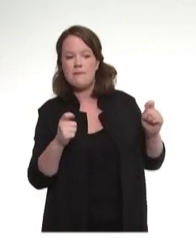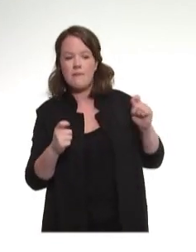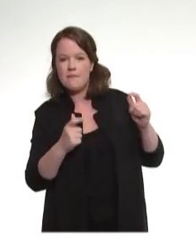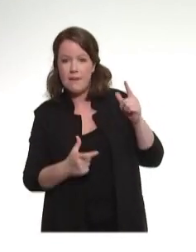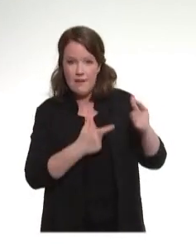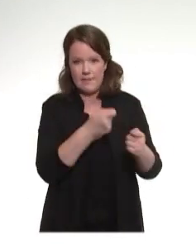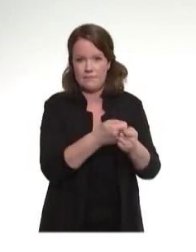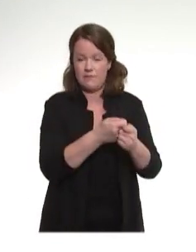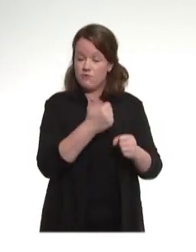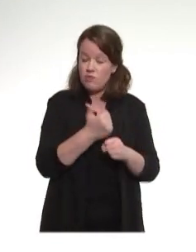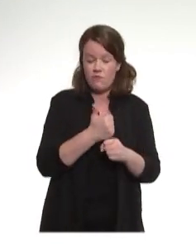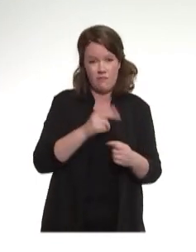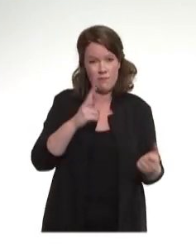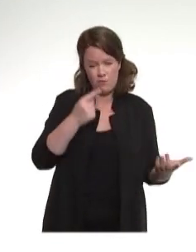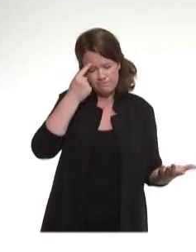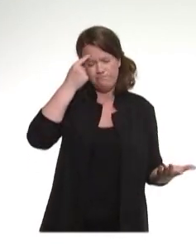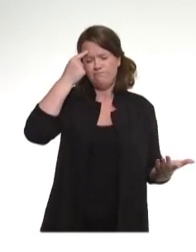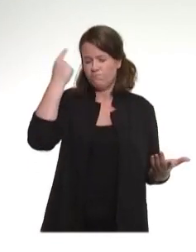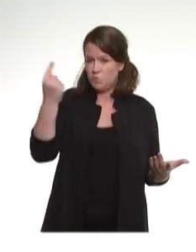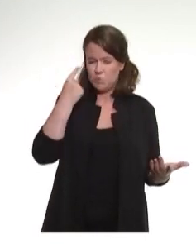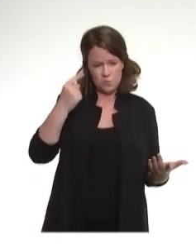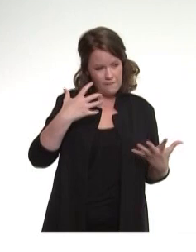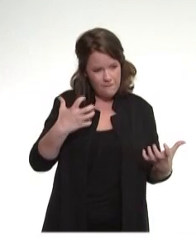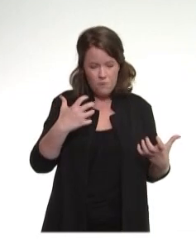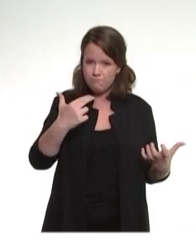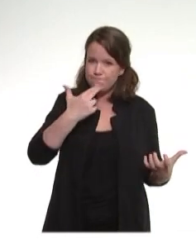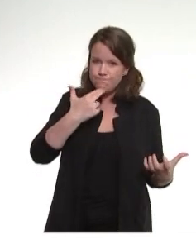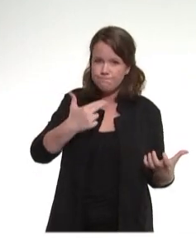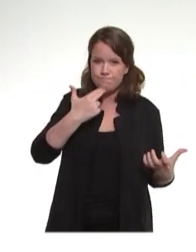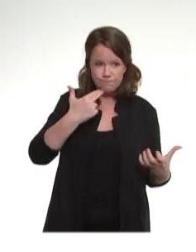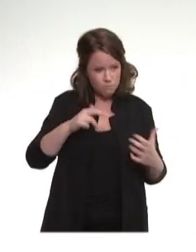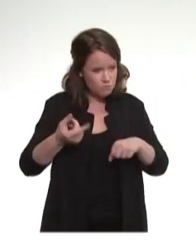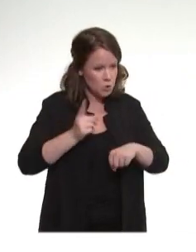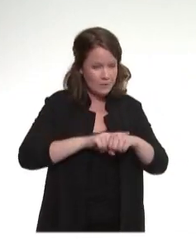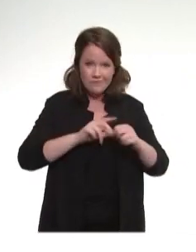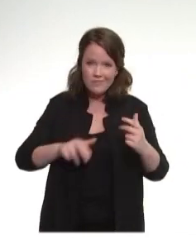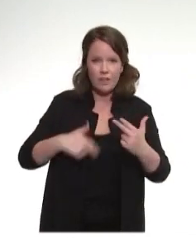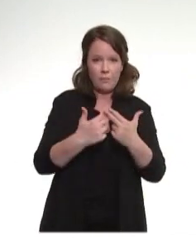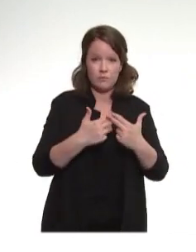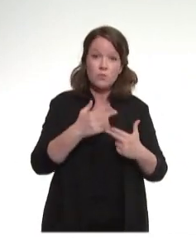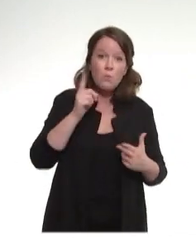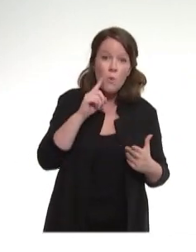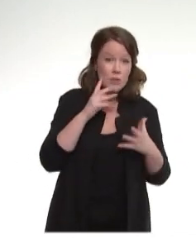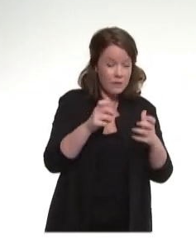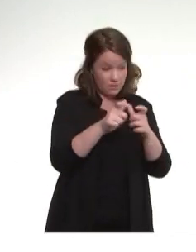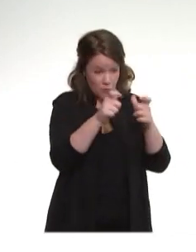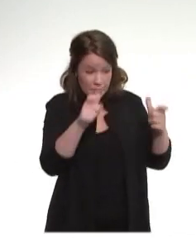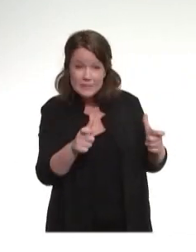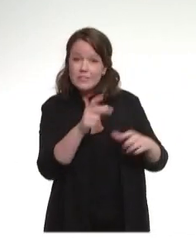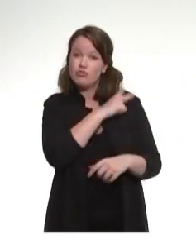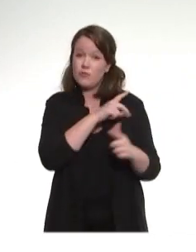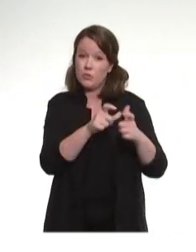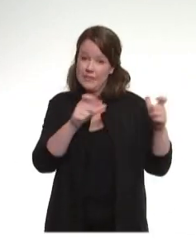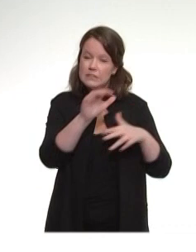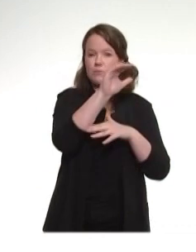constant d'efficacité de réactivité pour protéger nos entrepreneurs et s'il faut à nouveau